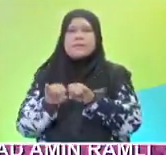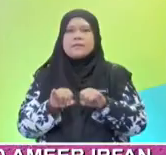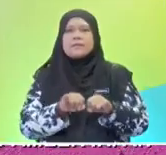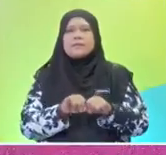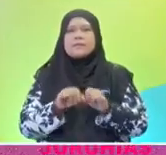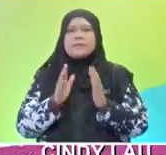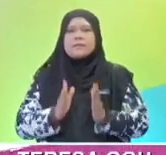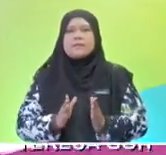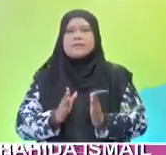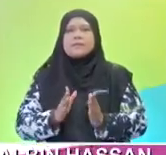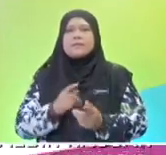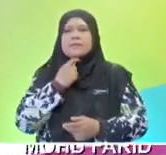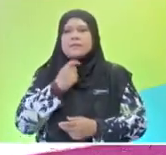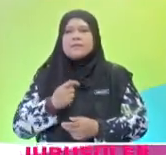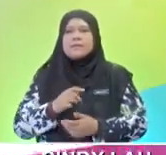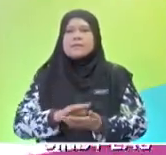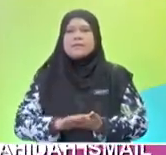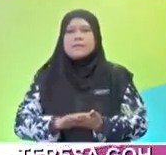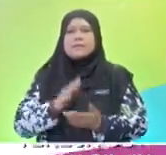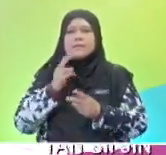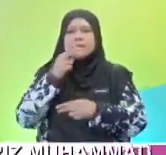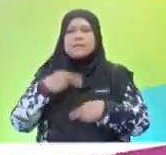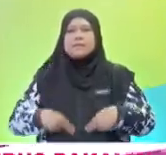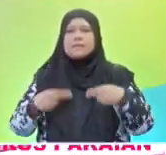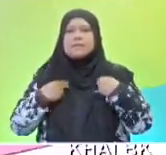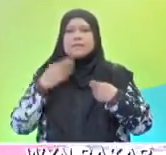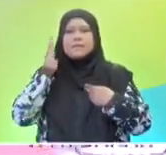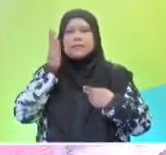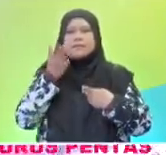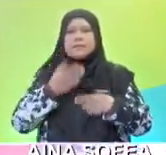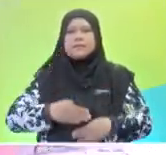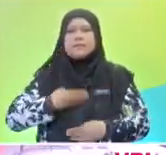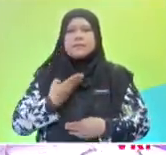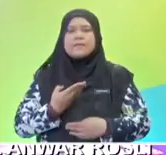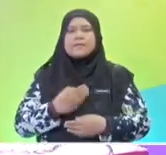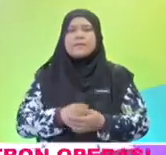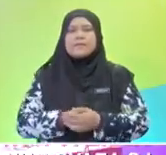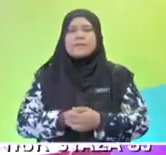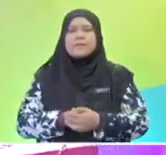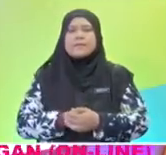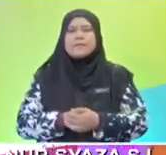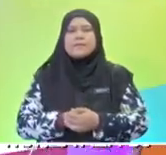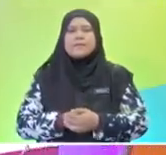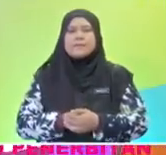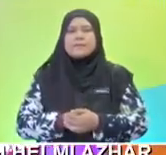tua, hidup akan bahagia.